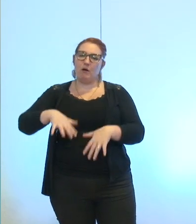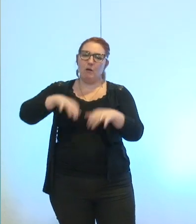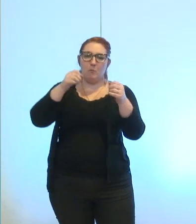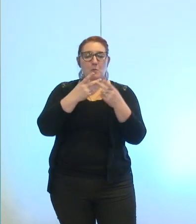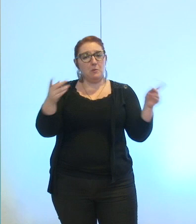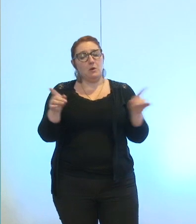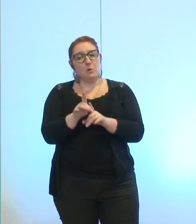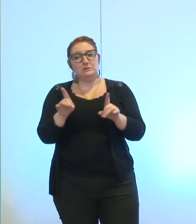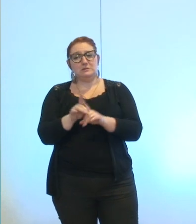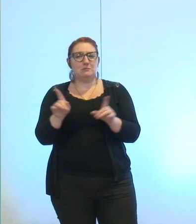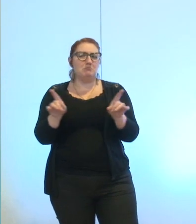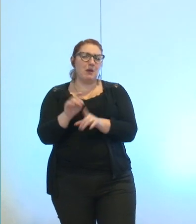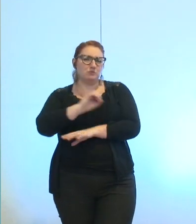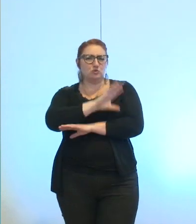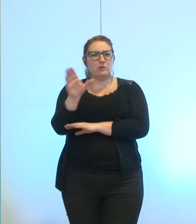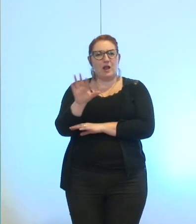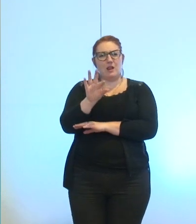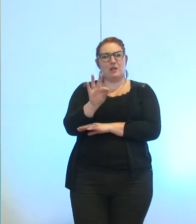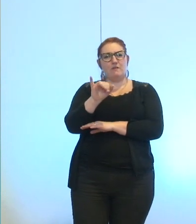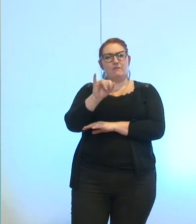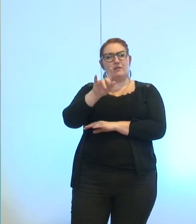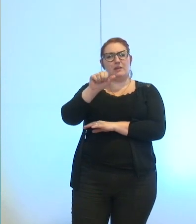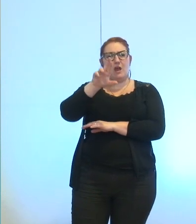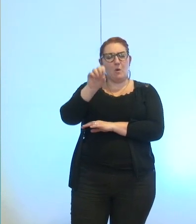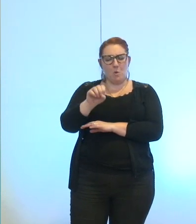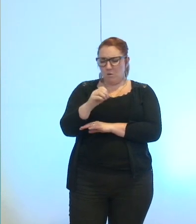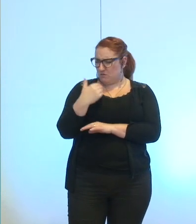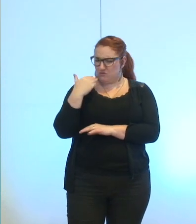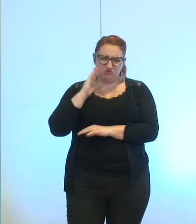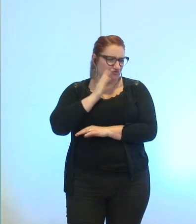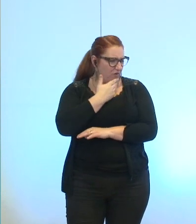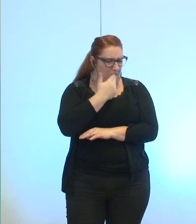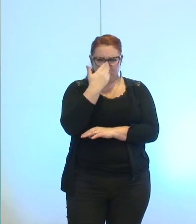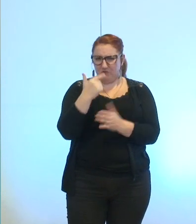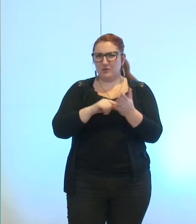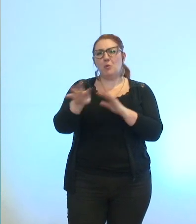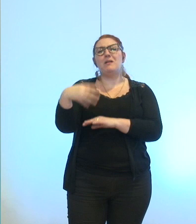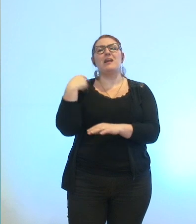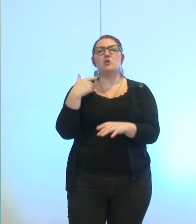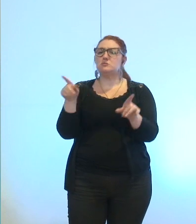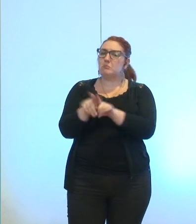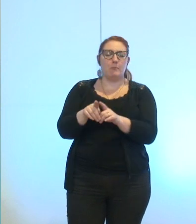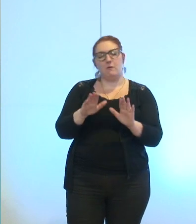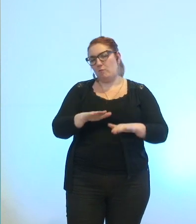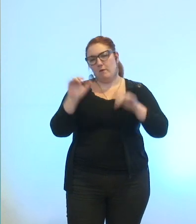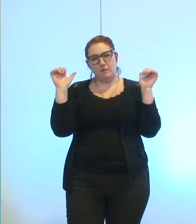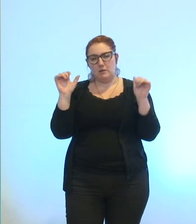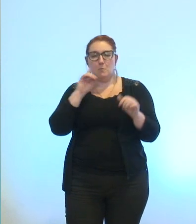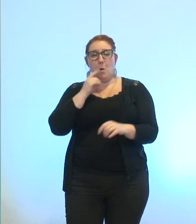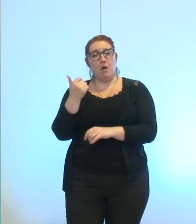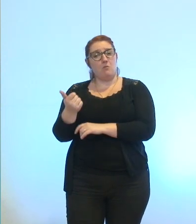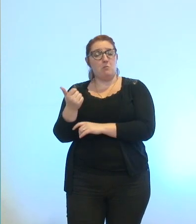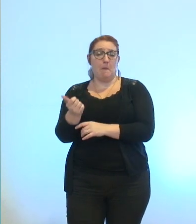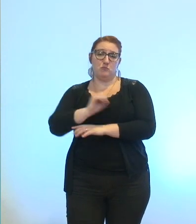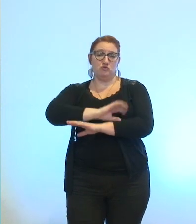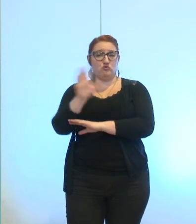l'avait fait d'ailleurs le Figaro en janvier dernier janvier4 février je crois 2014 euh sur basant toute